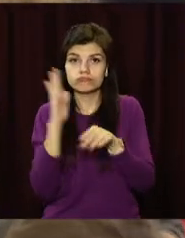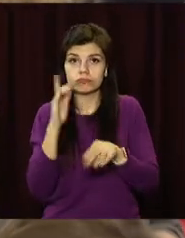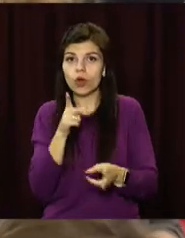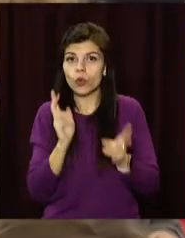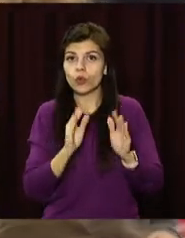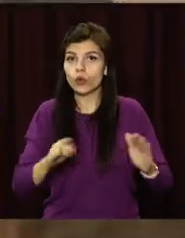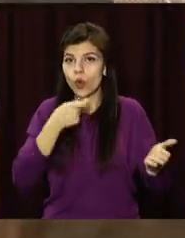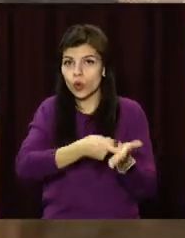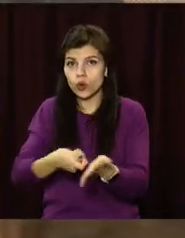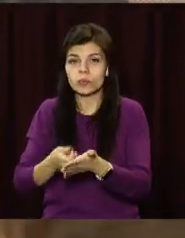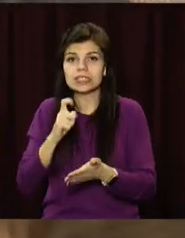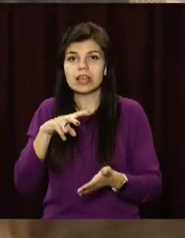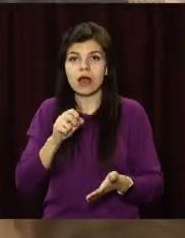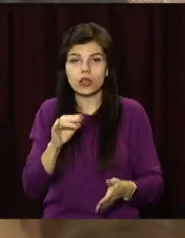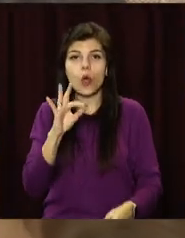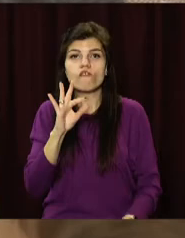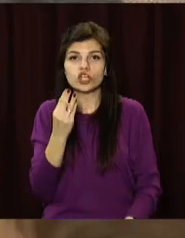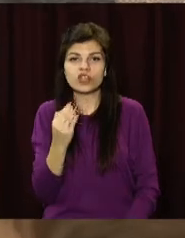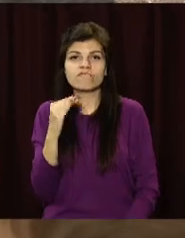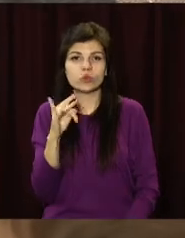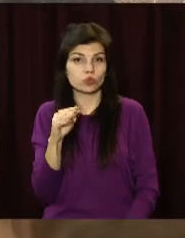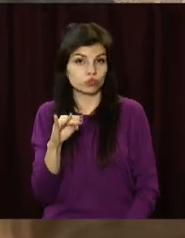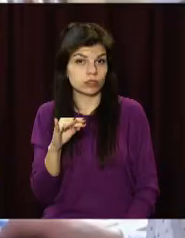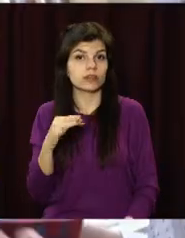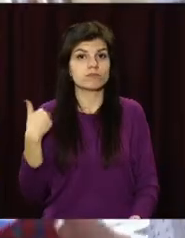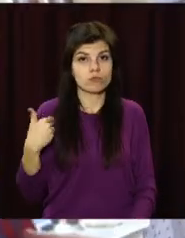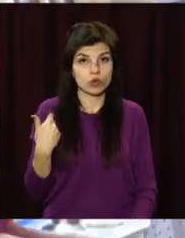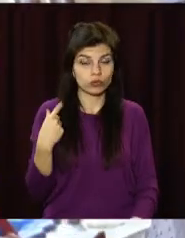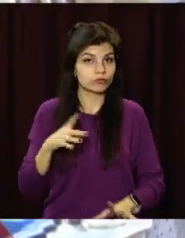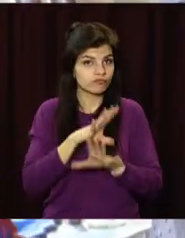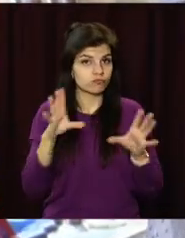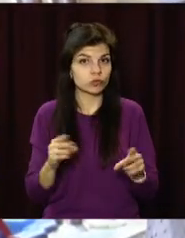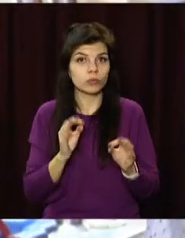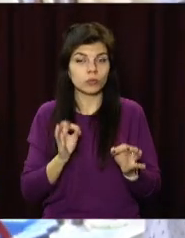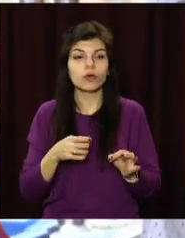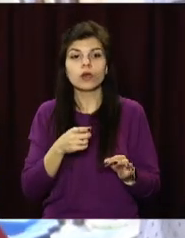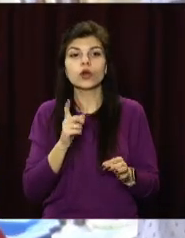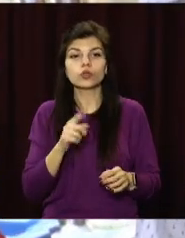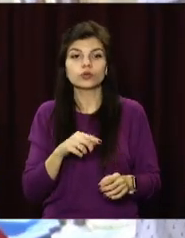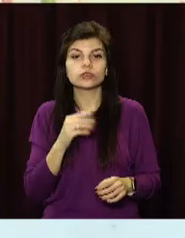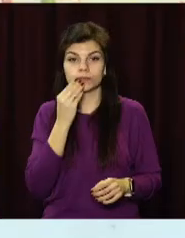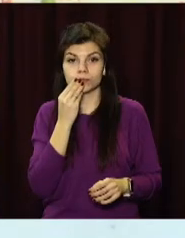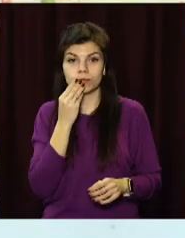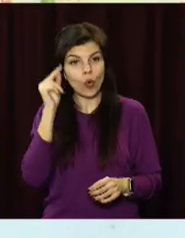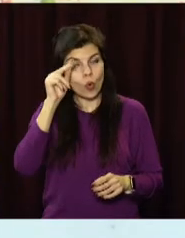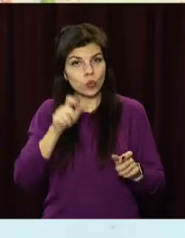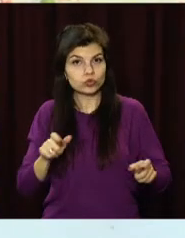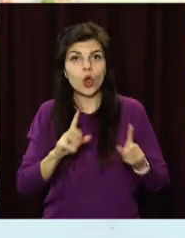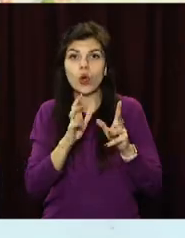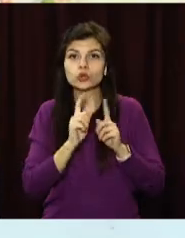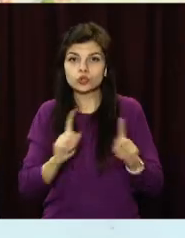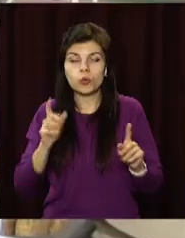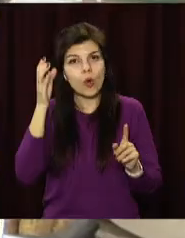годувати дітей з лаками, овочами, фруктами та ягодами. Також уперше подбали про харчування учнів з